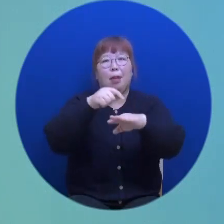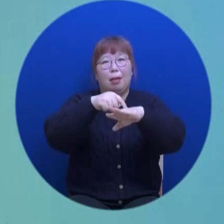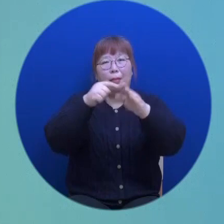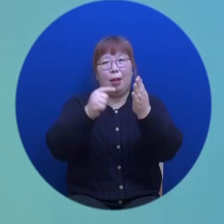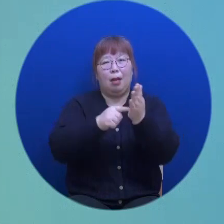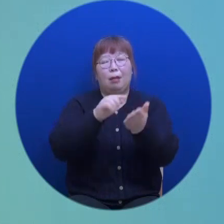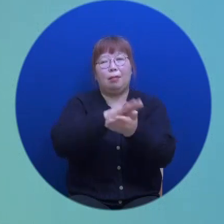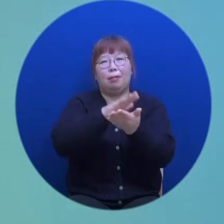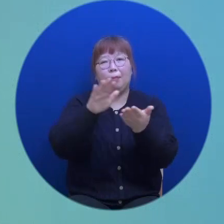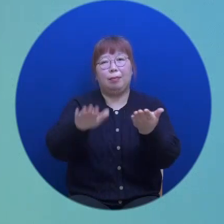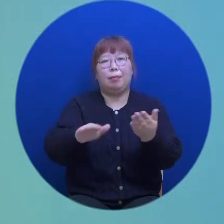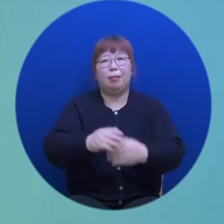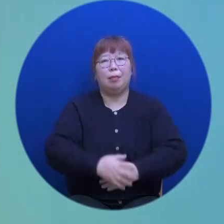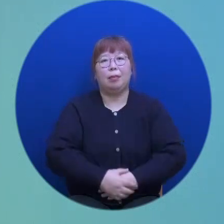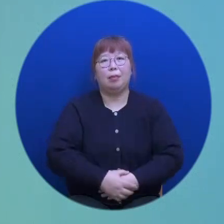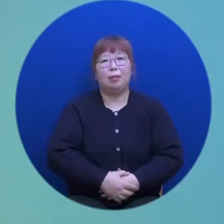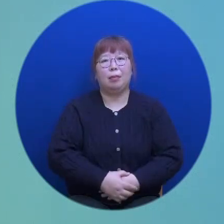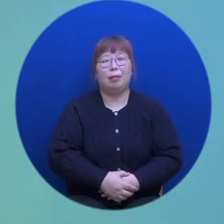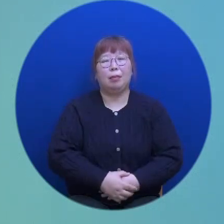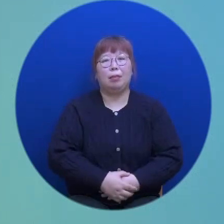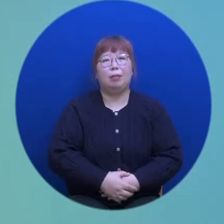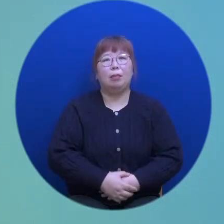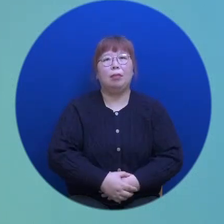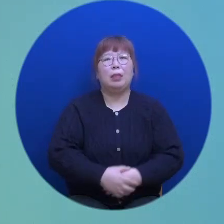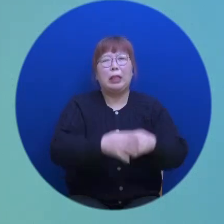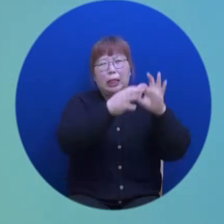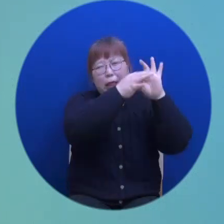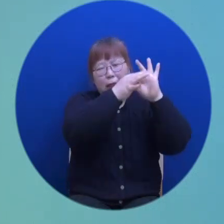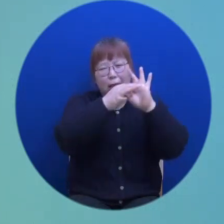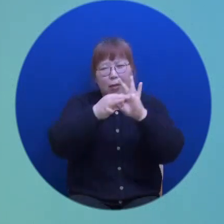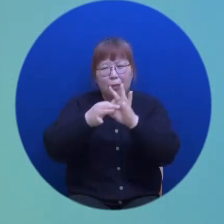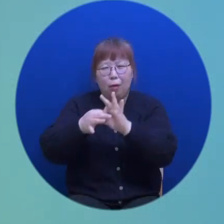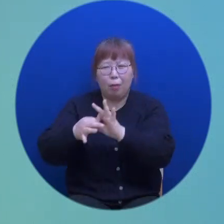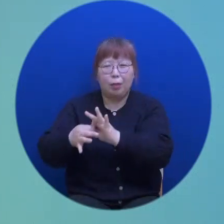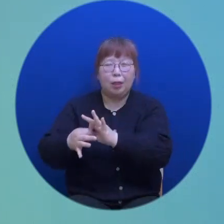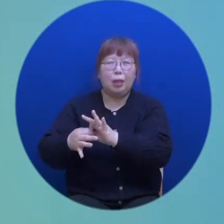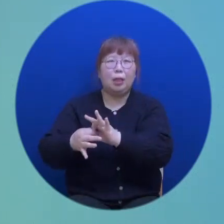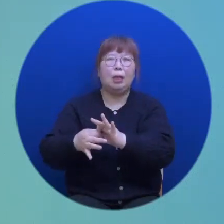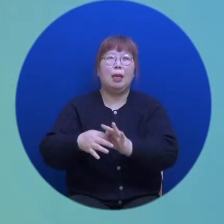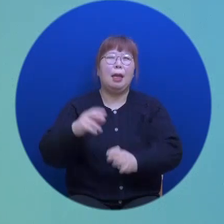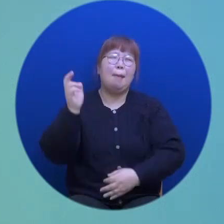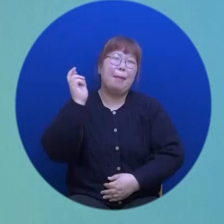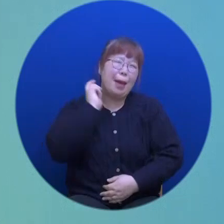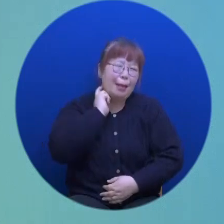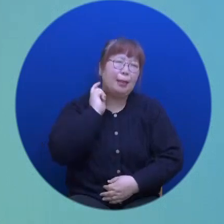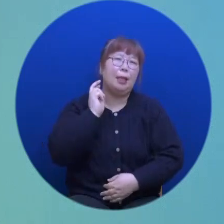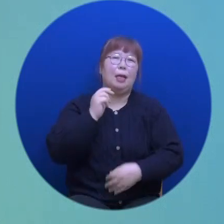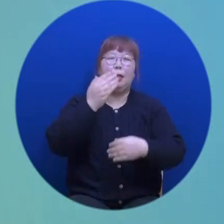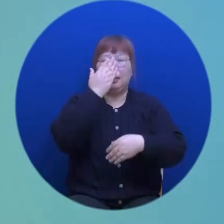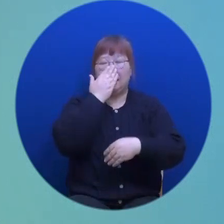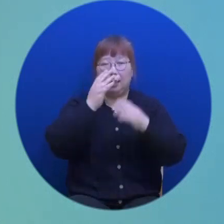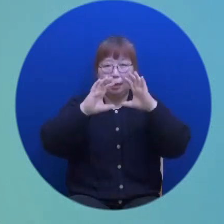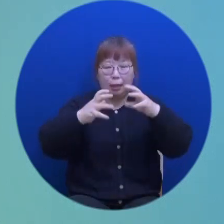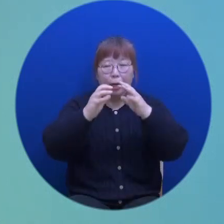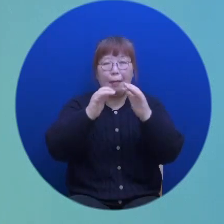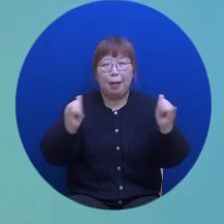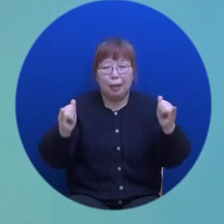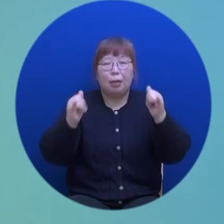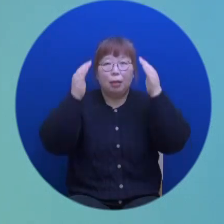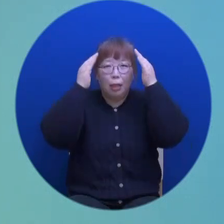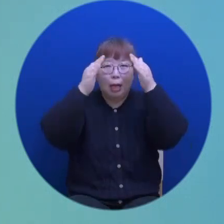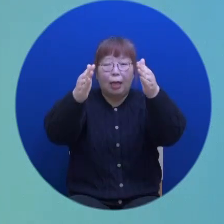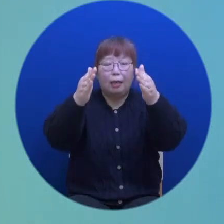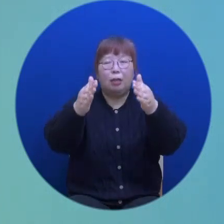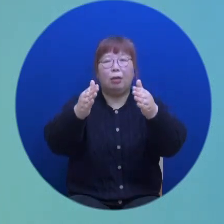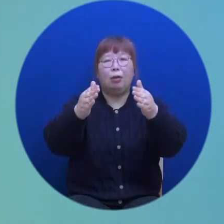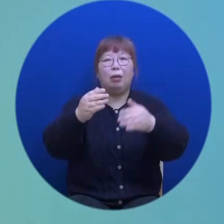마음입니다. 어떤 마음이요? 끊임없이 등을 돌리는 이스라엘 백성들을 향해서 내